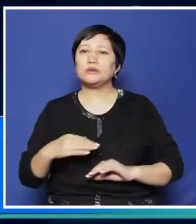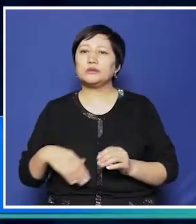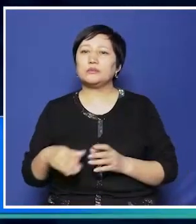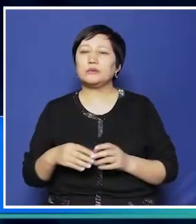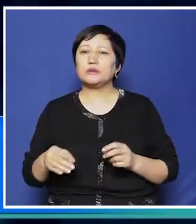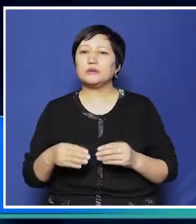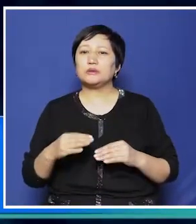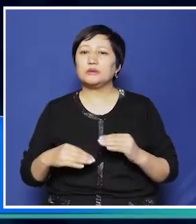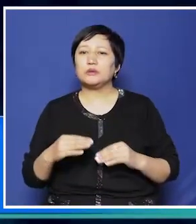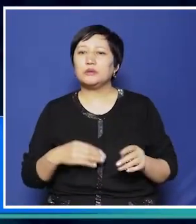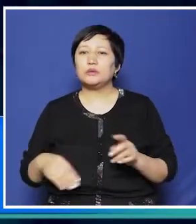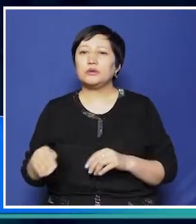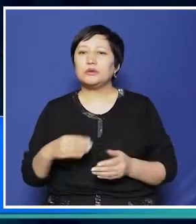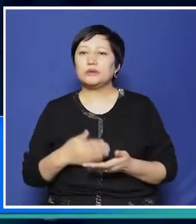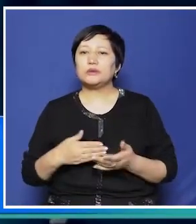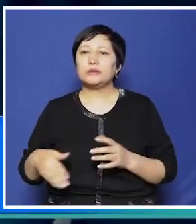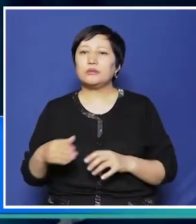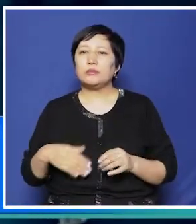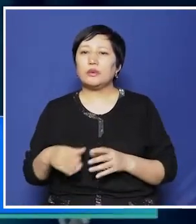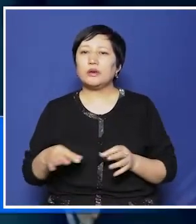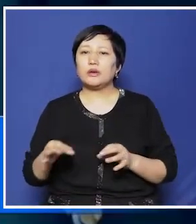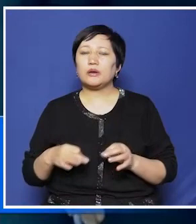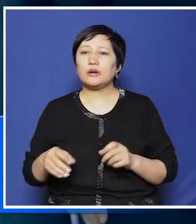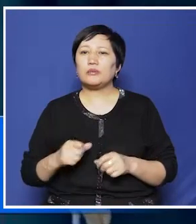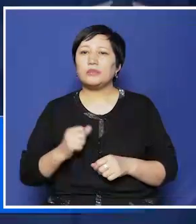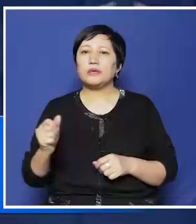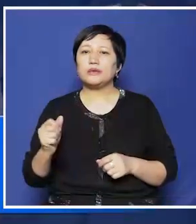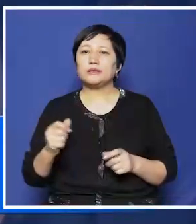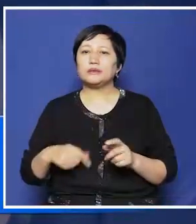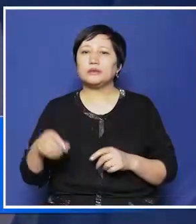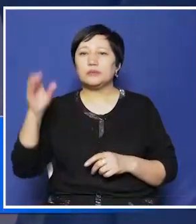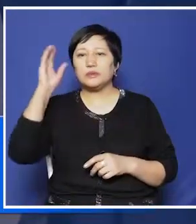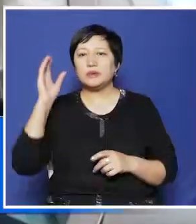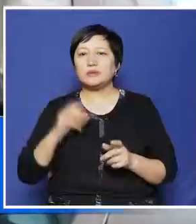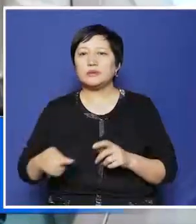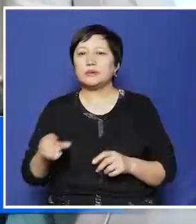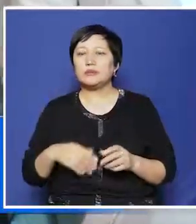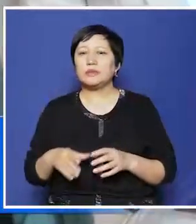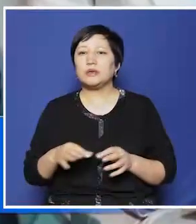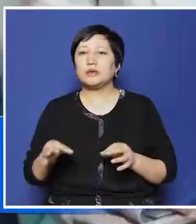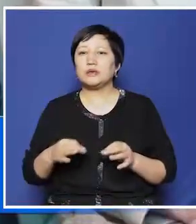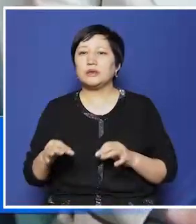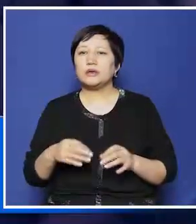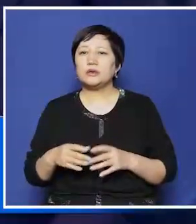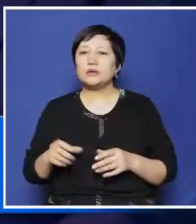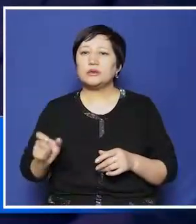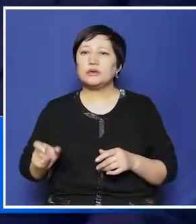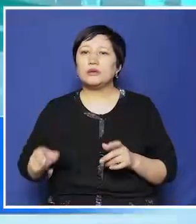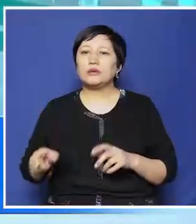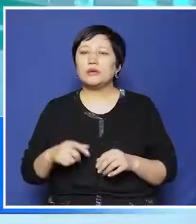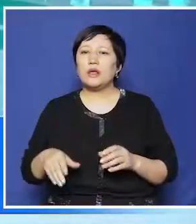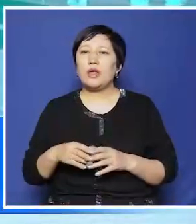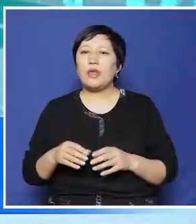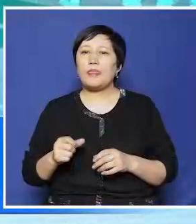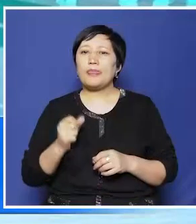барлық саланың өкілдері бар. Олар беделді, білімді, білікті тұлғалар,